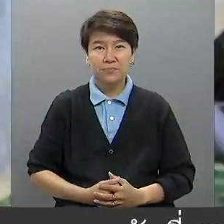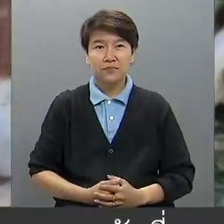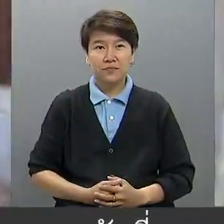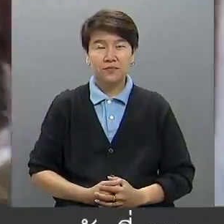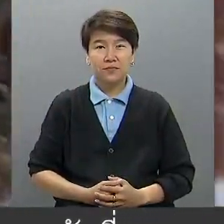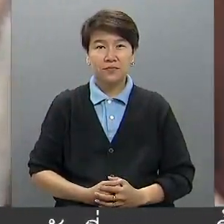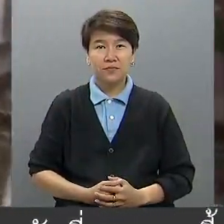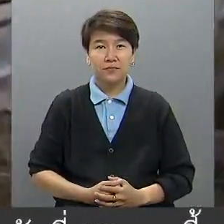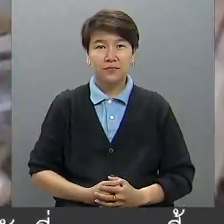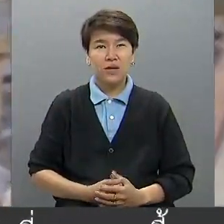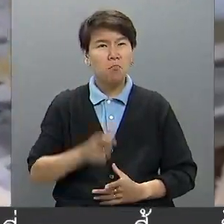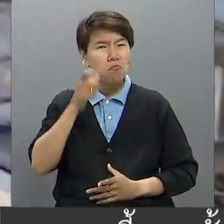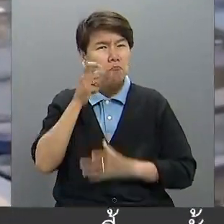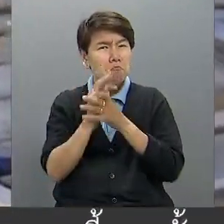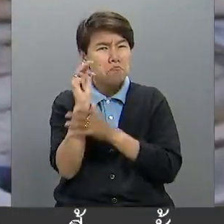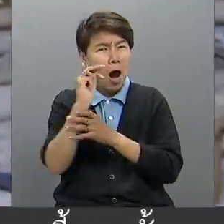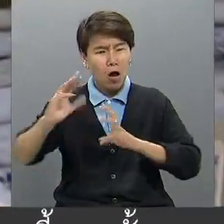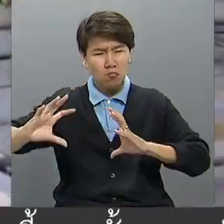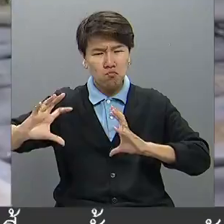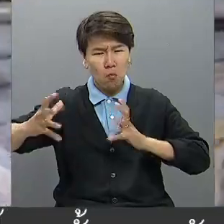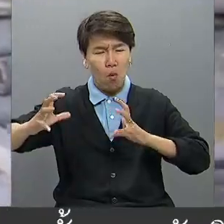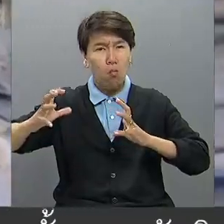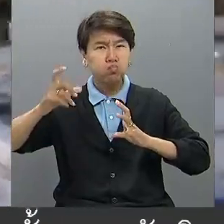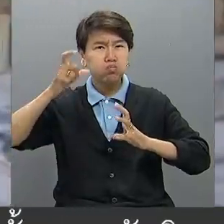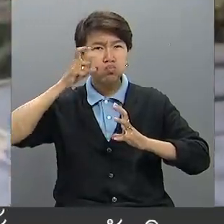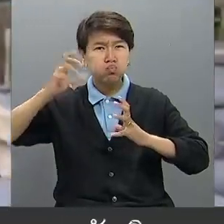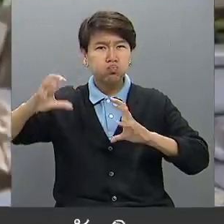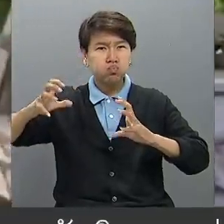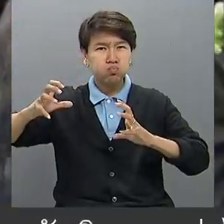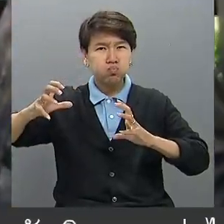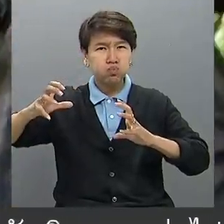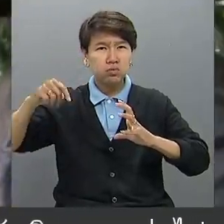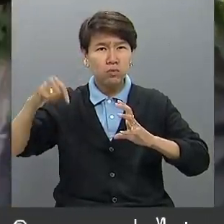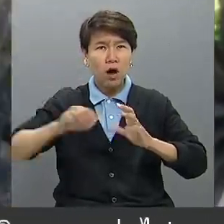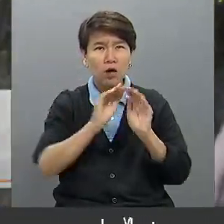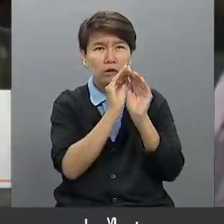เป็นเกวียนโบราณนะครับของคุณรีเพชรมาครับเก็บสะสมไว้ตอนแรกนึกว่